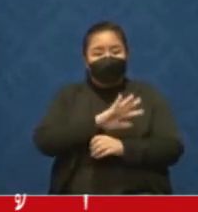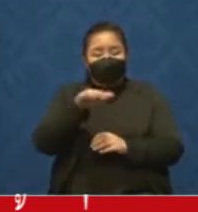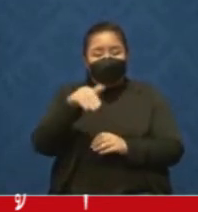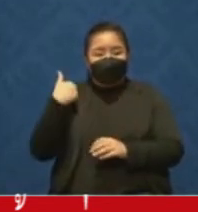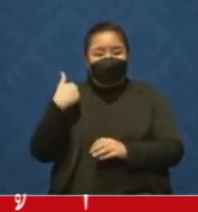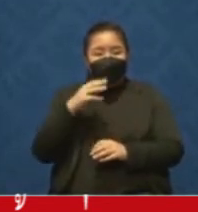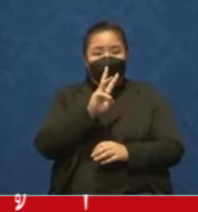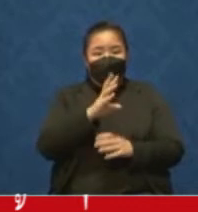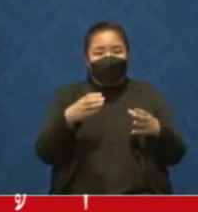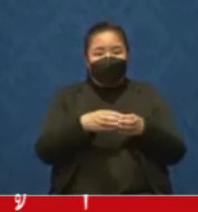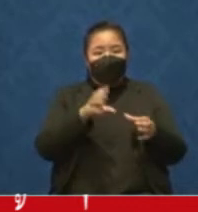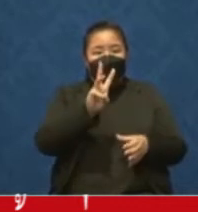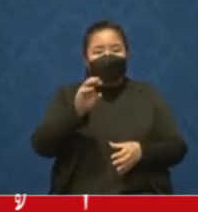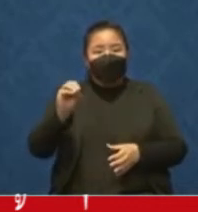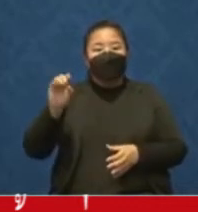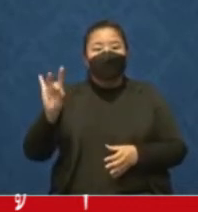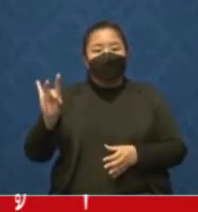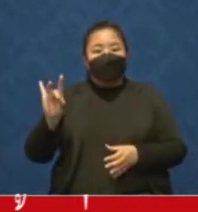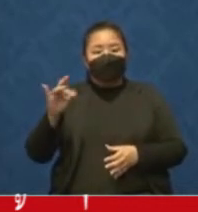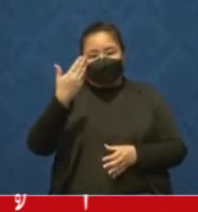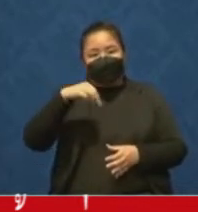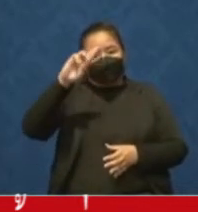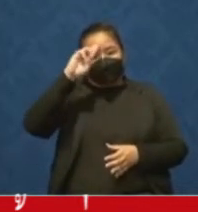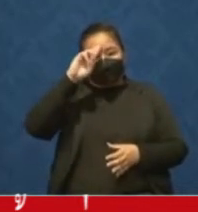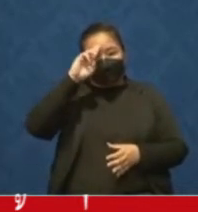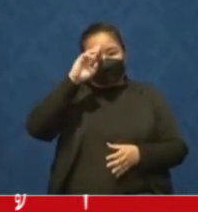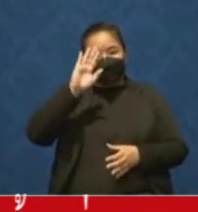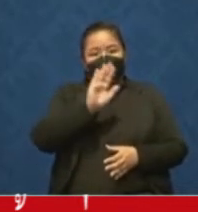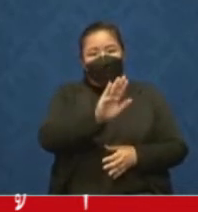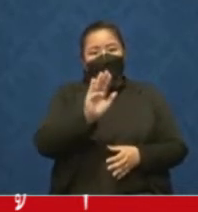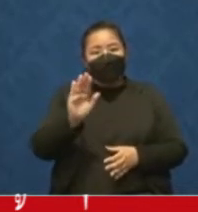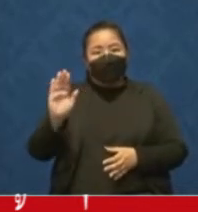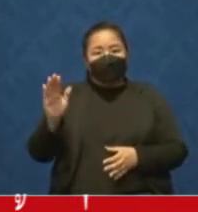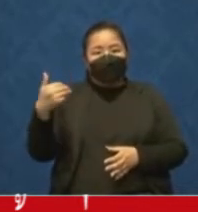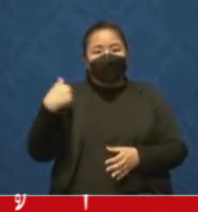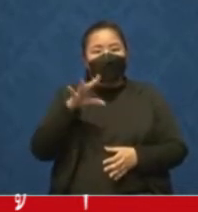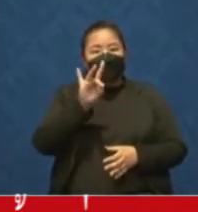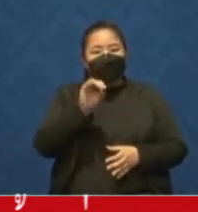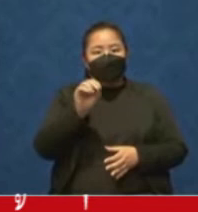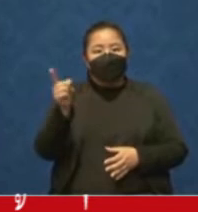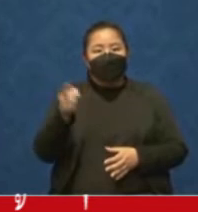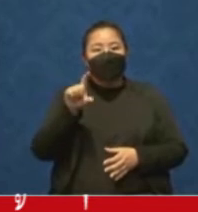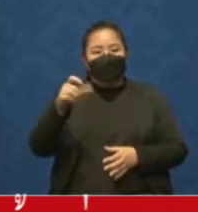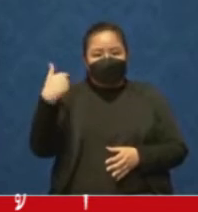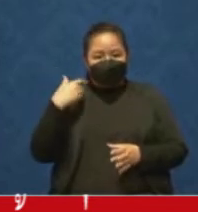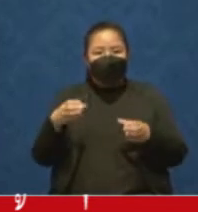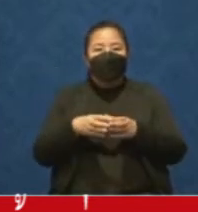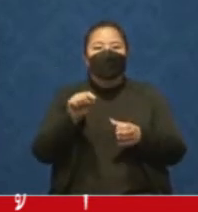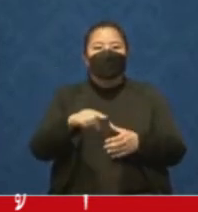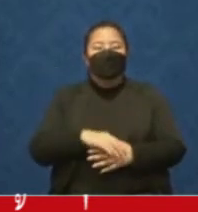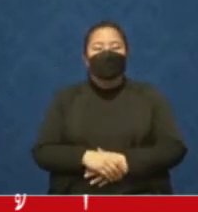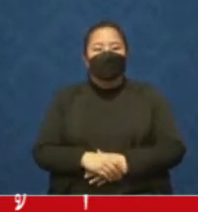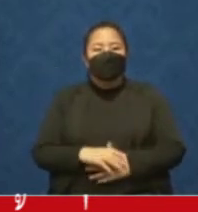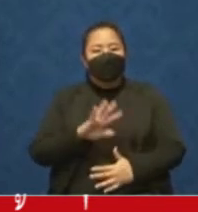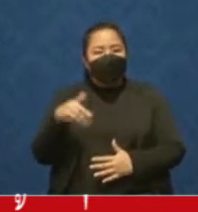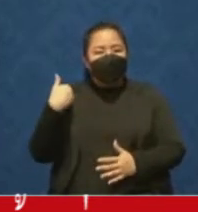608คือกลุมที่มีโรคประจำตัว80%จะเป็นกล่มนี้เพราฉะนั้น 80%จะ